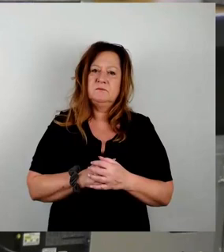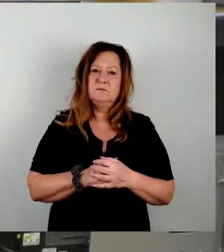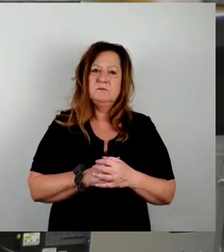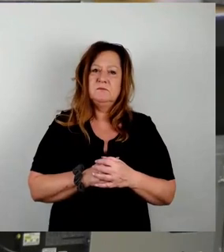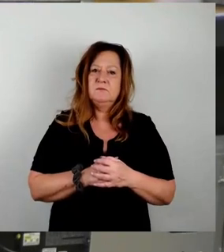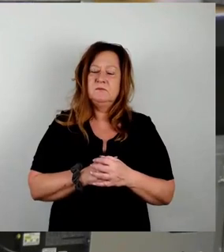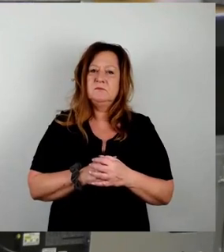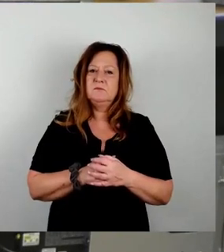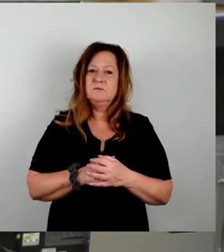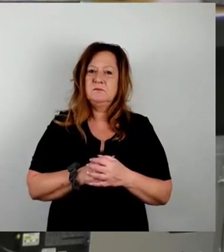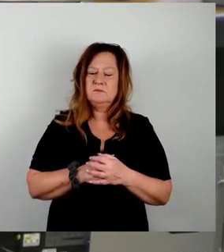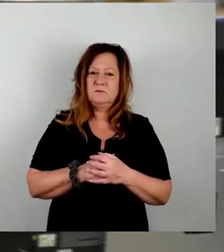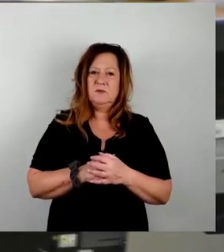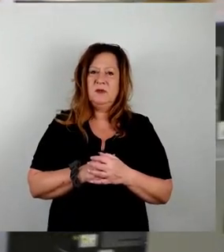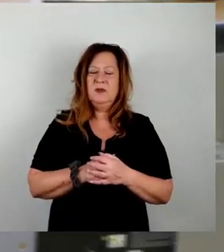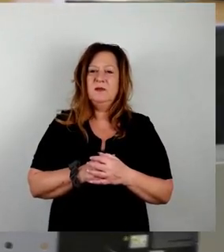Ja.